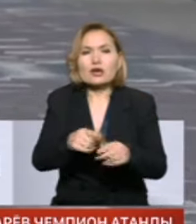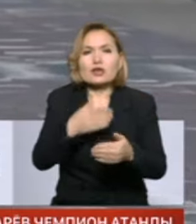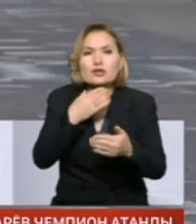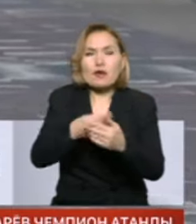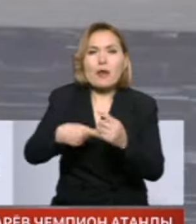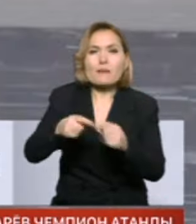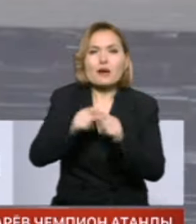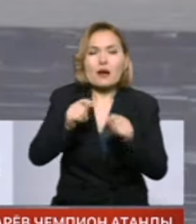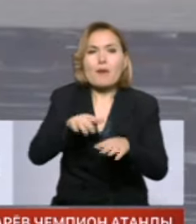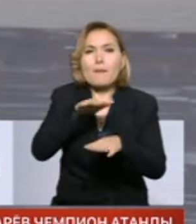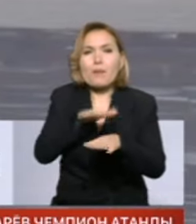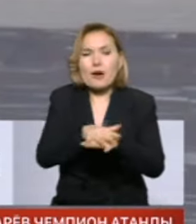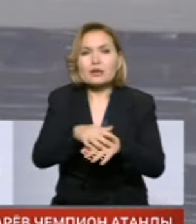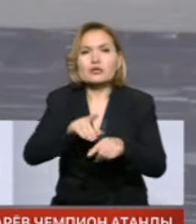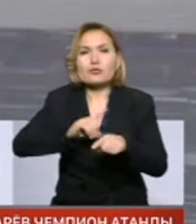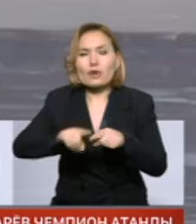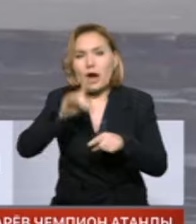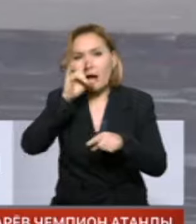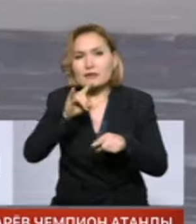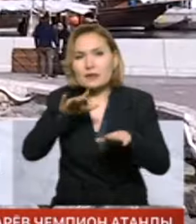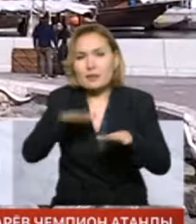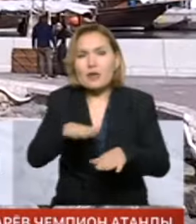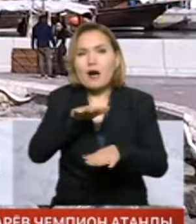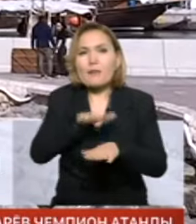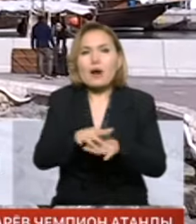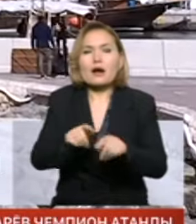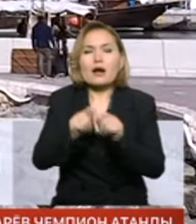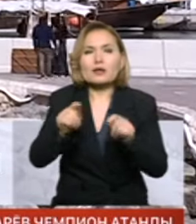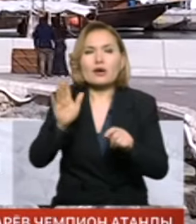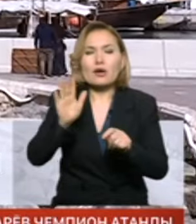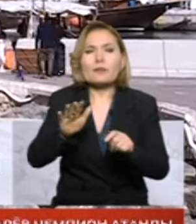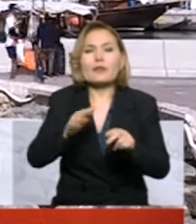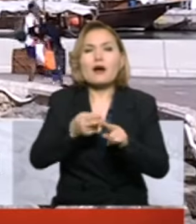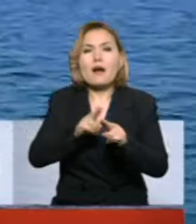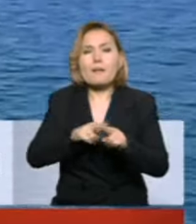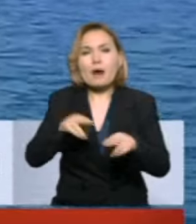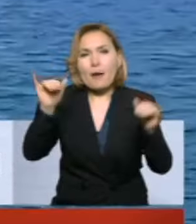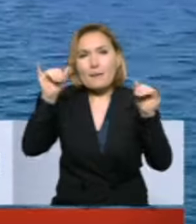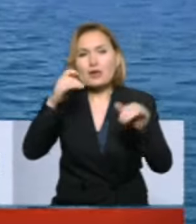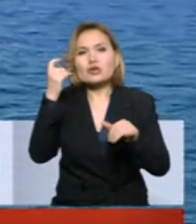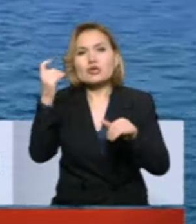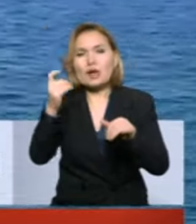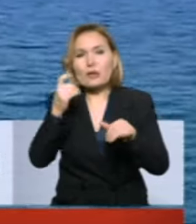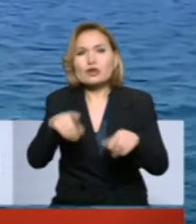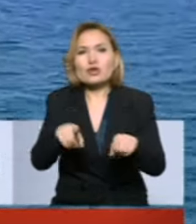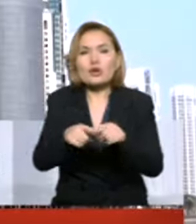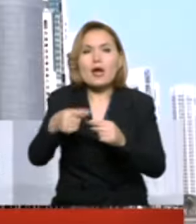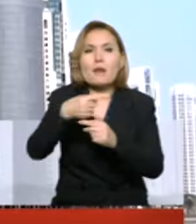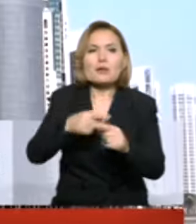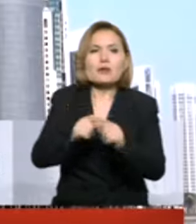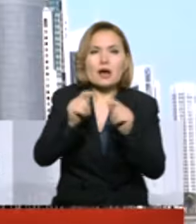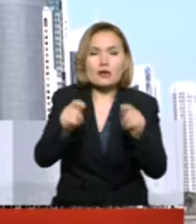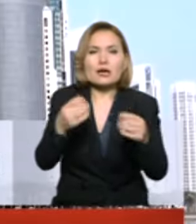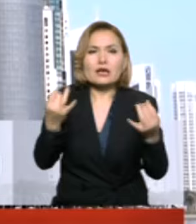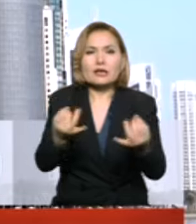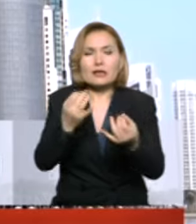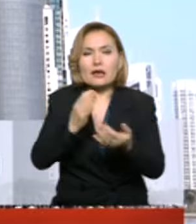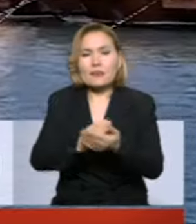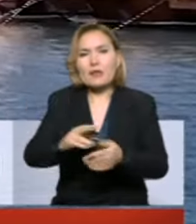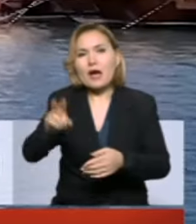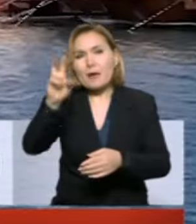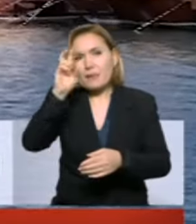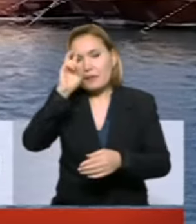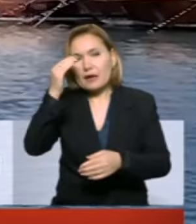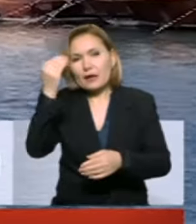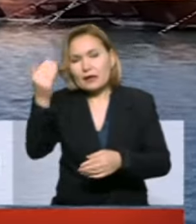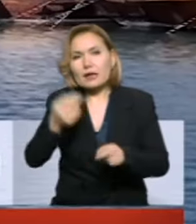Қатар банкінің филиалы ашылады. Әрі мал шаруашылығын дамытуға ерекше ниет білдіріп отыр. Президент Қасым Жомарт Тоқаевтың мемлекеттік сапары